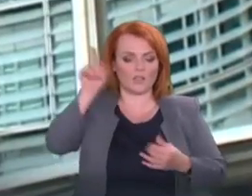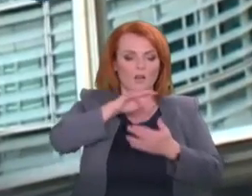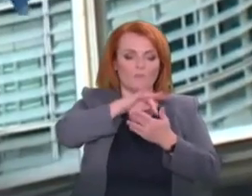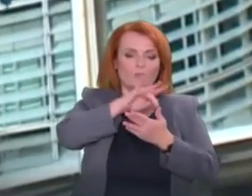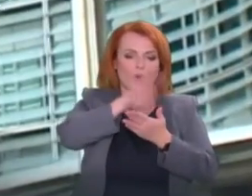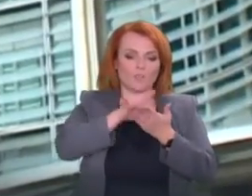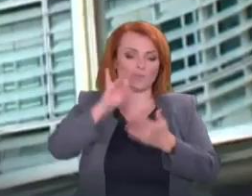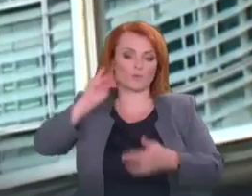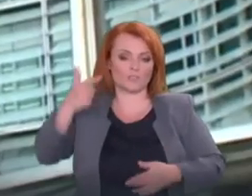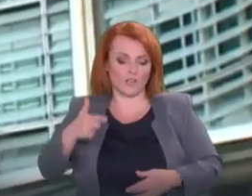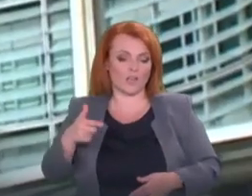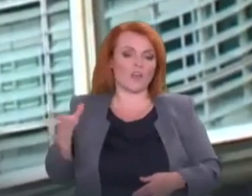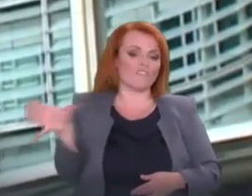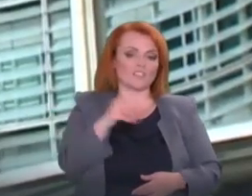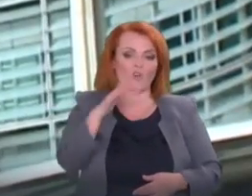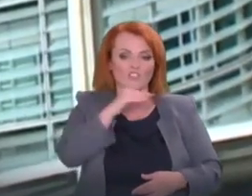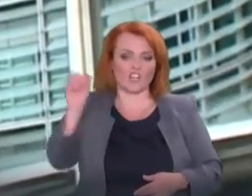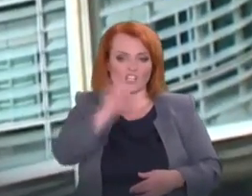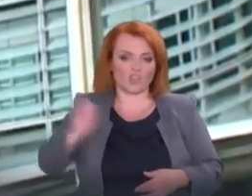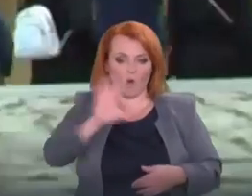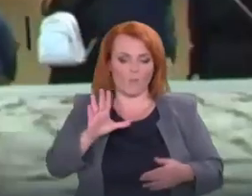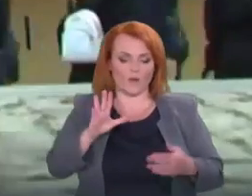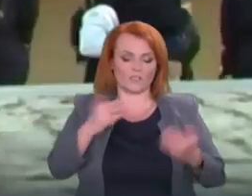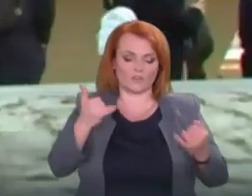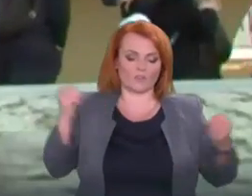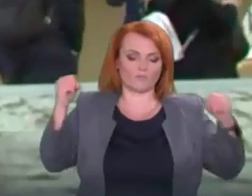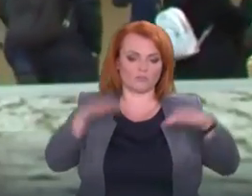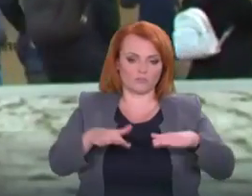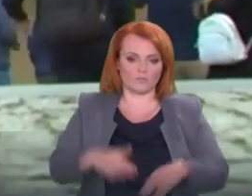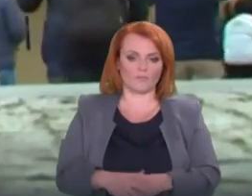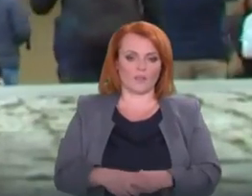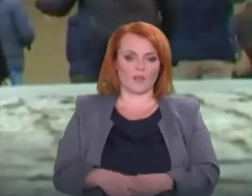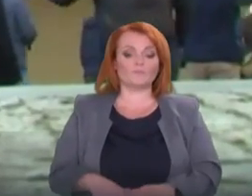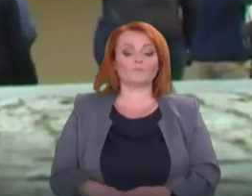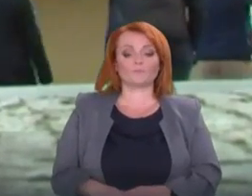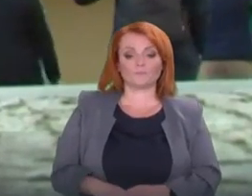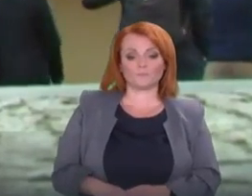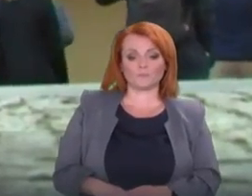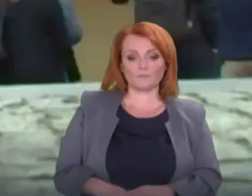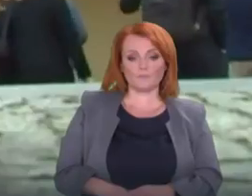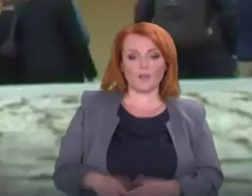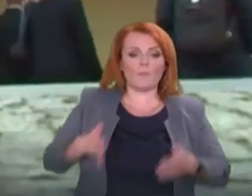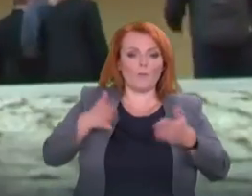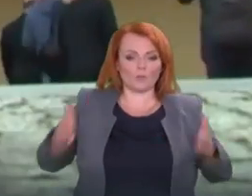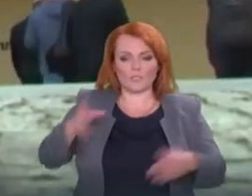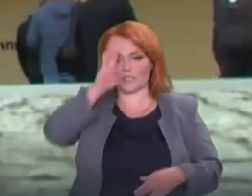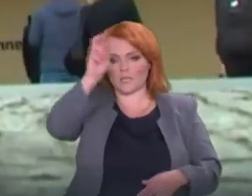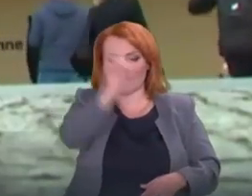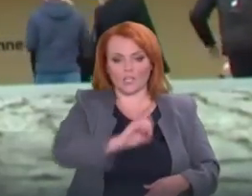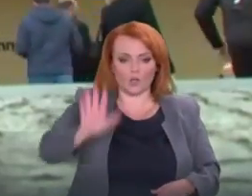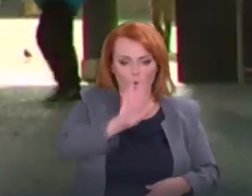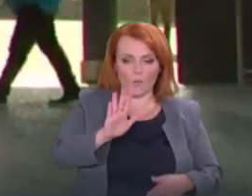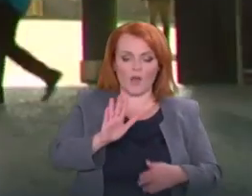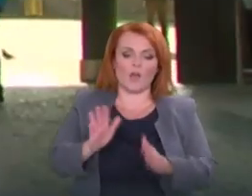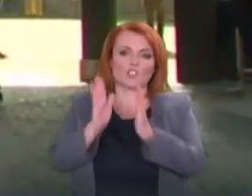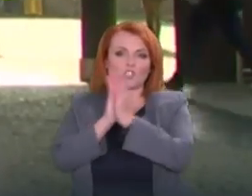propunere recentă a Comisiei Europene nu a explicat cum ar putea funcționa plafonarea prețurilor la gaze. Majoritatea țărilor cer o astfel de